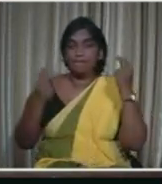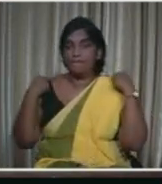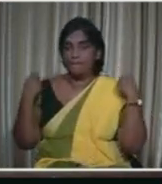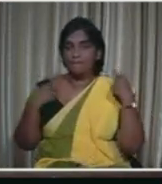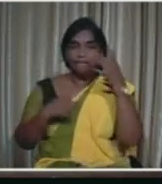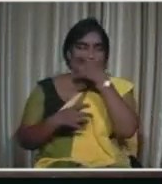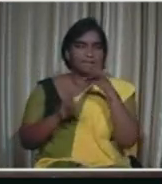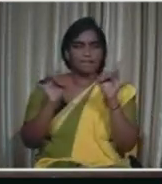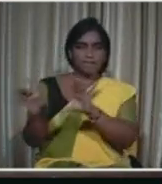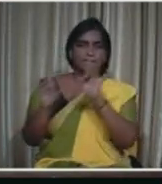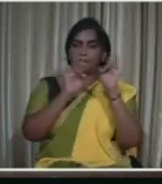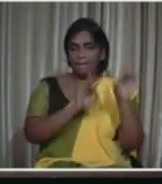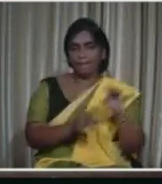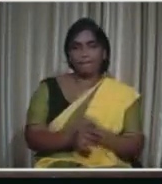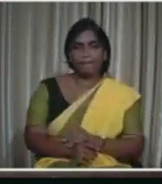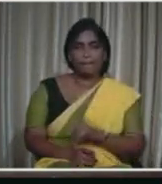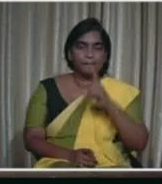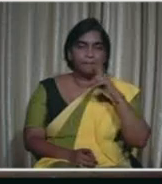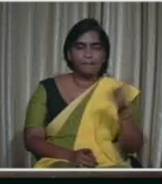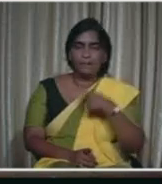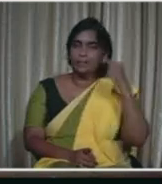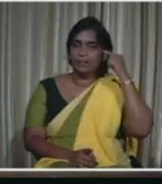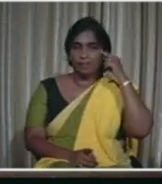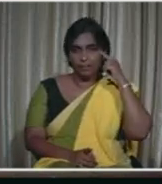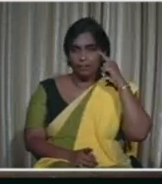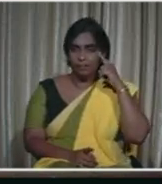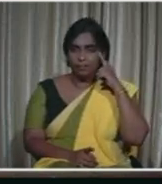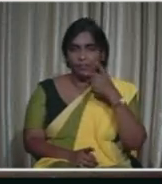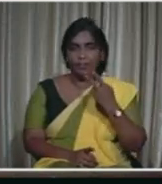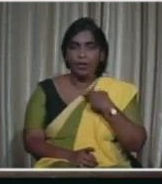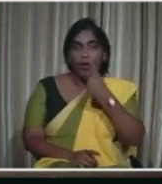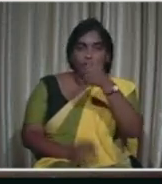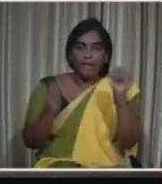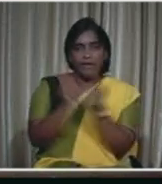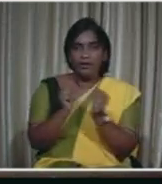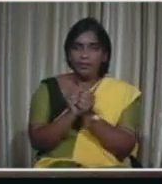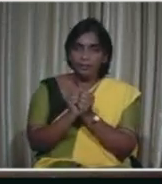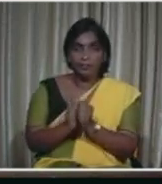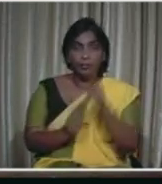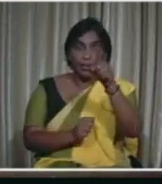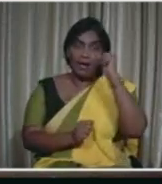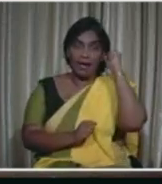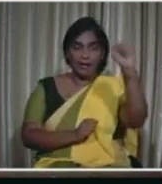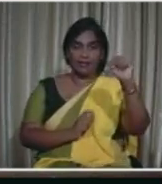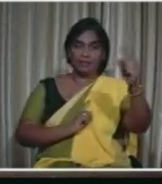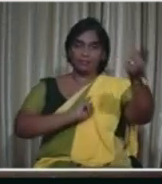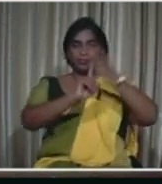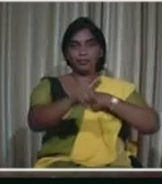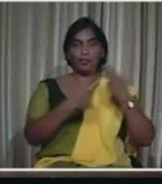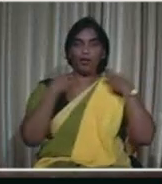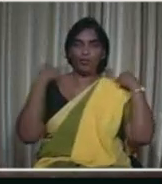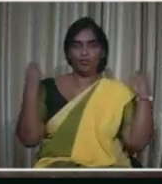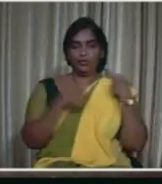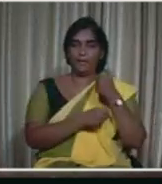ekamam munu kata dibuni. Tiadai nada usah tirne kira. Api ondo ada keramu mbayang Raju mangwenan dorotu